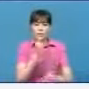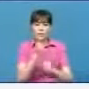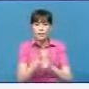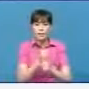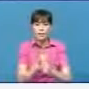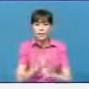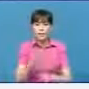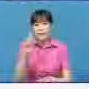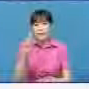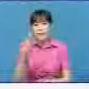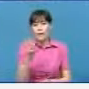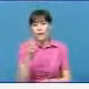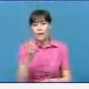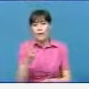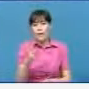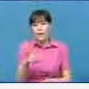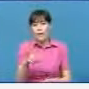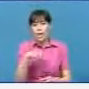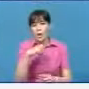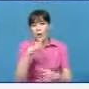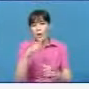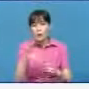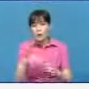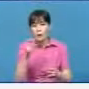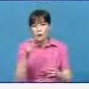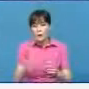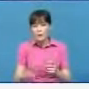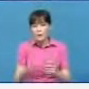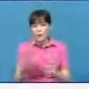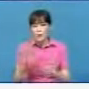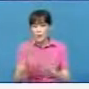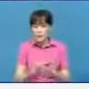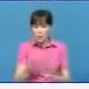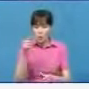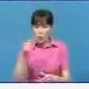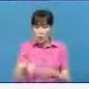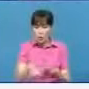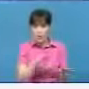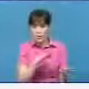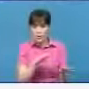Солардың бірі жеке азамат тарапынан ұйымдастырылған осы